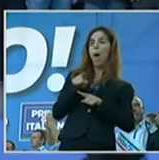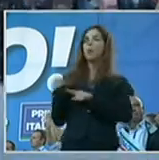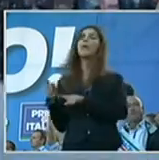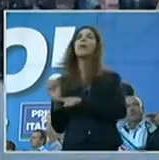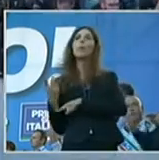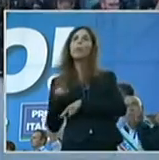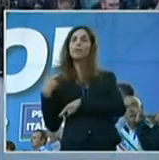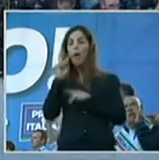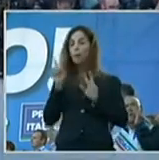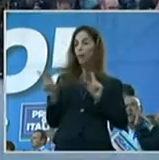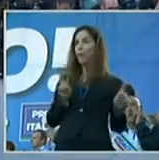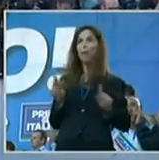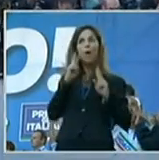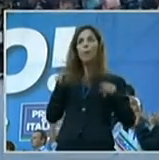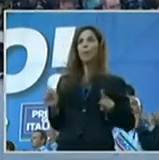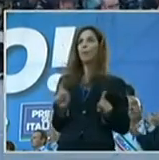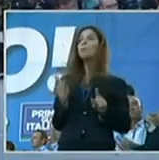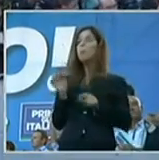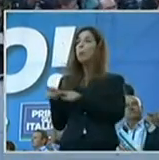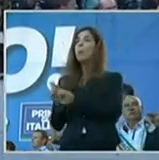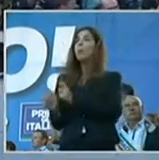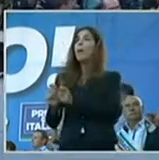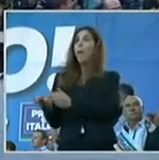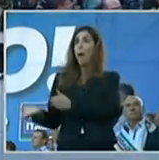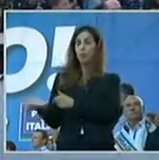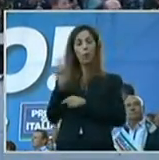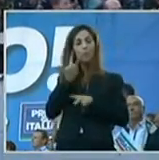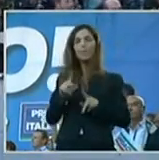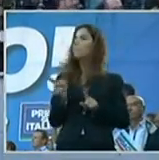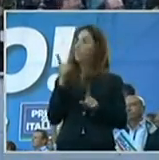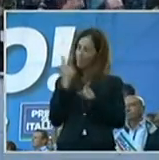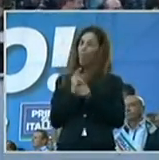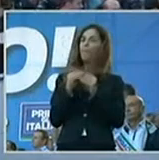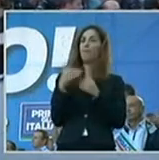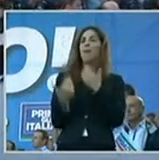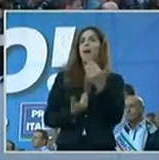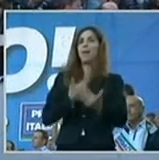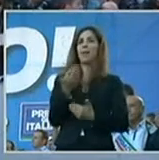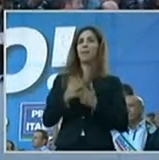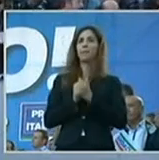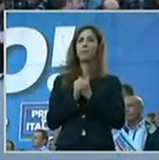da 15 euro presa alla bancarella del mercato. Ne abbiamo da fare.